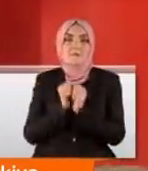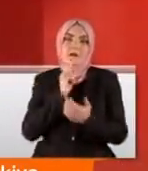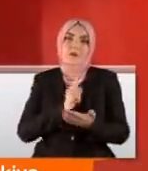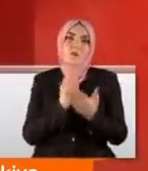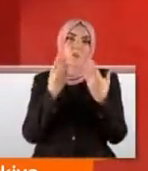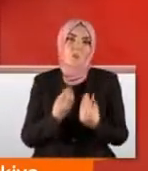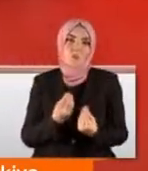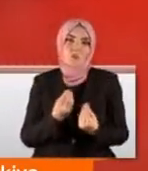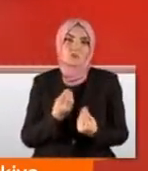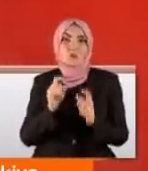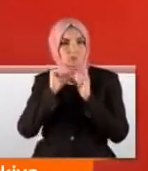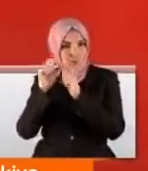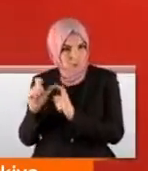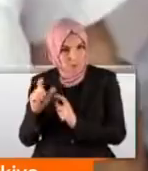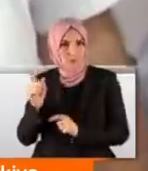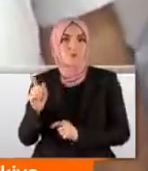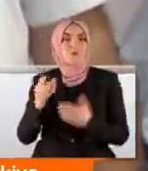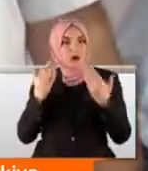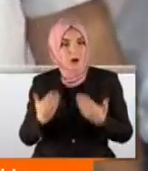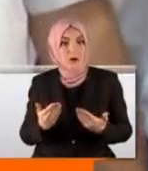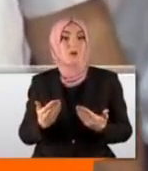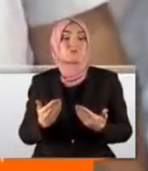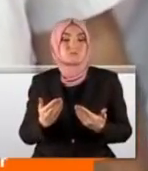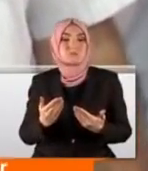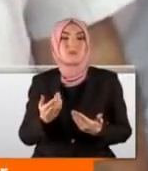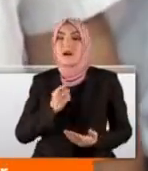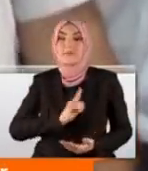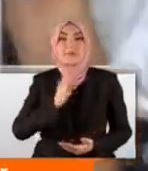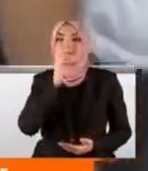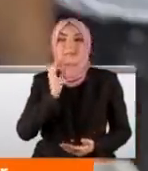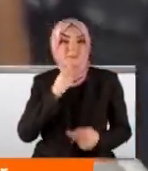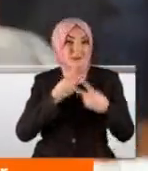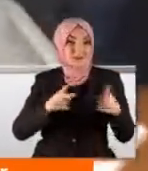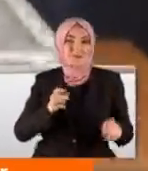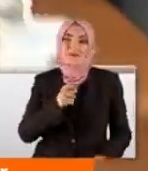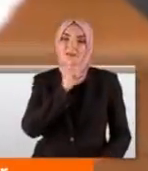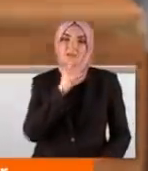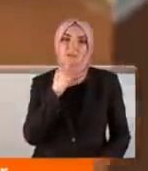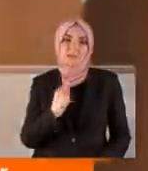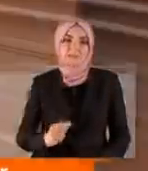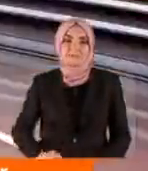onların onayını almadan şu veya bu kişinin aday olacağını açıklaması yanlış oldu diye de ekledi.